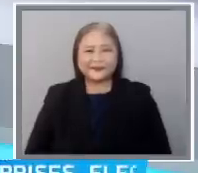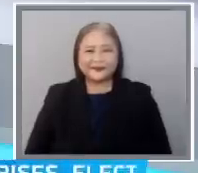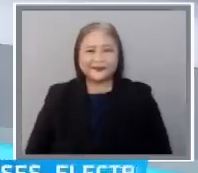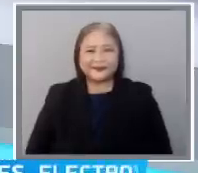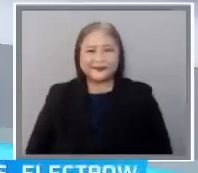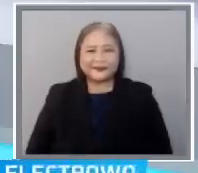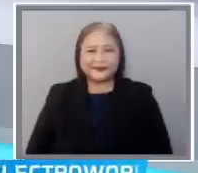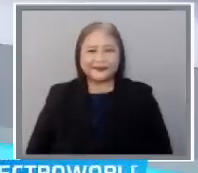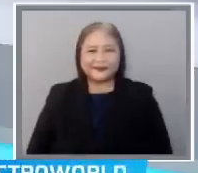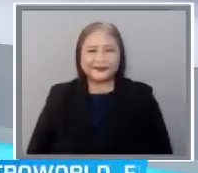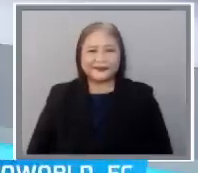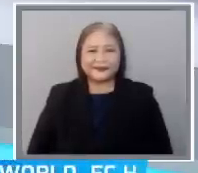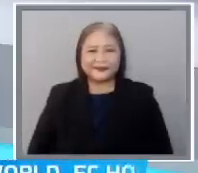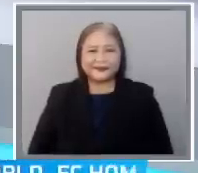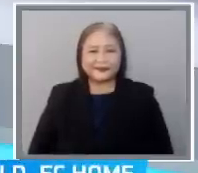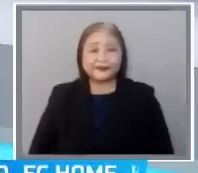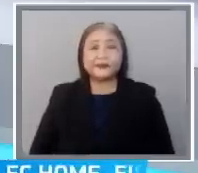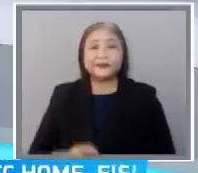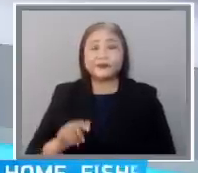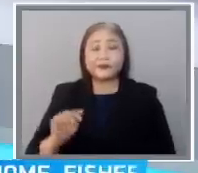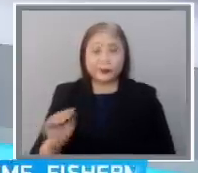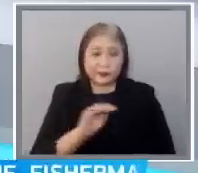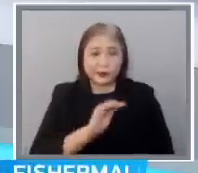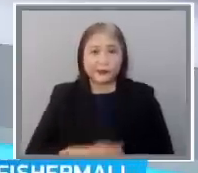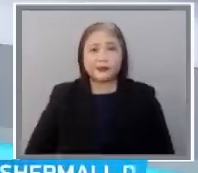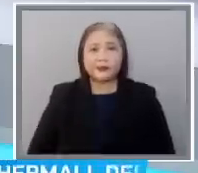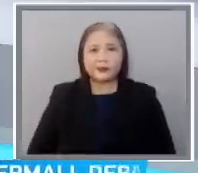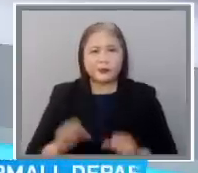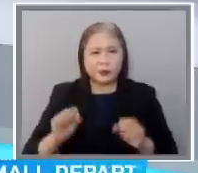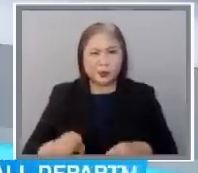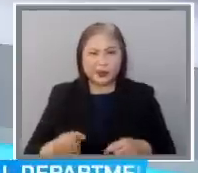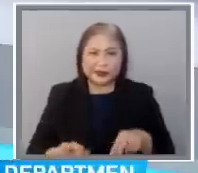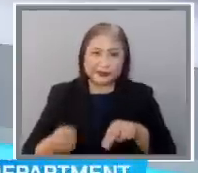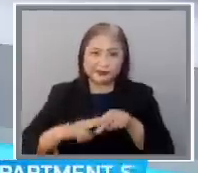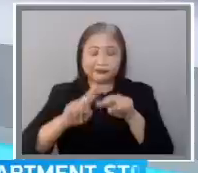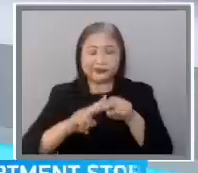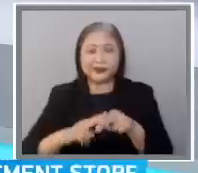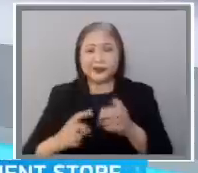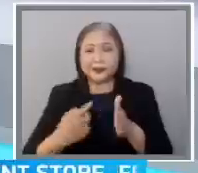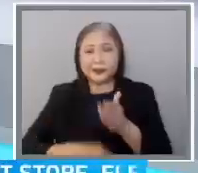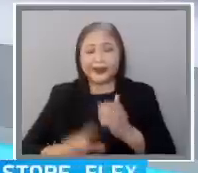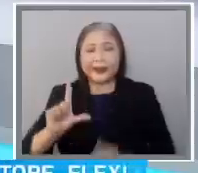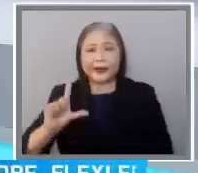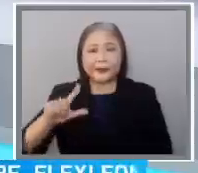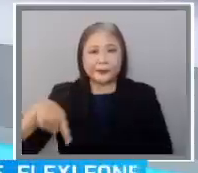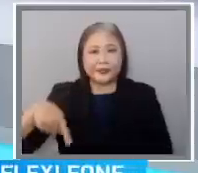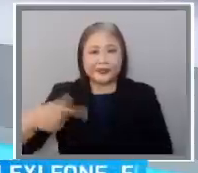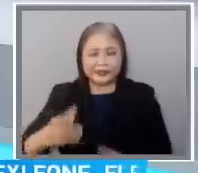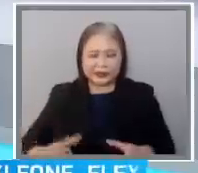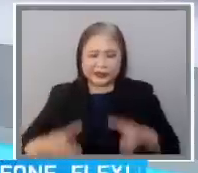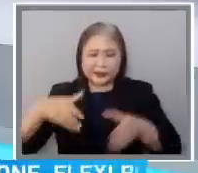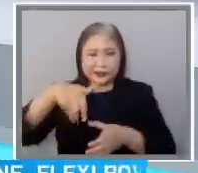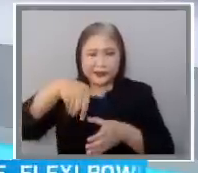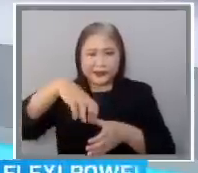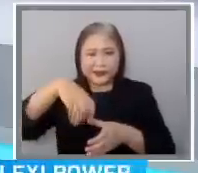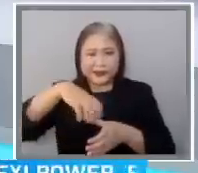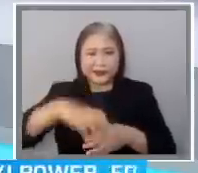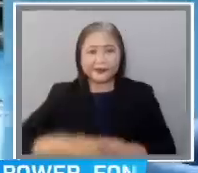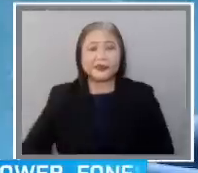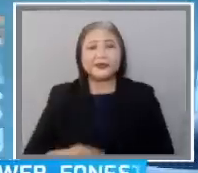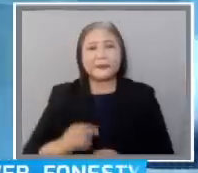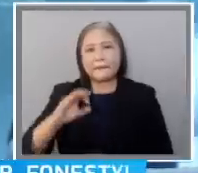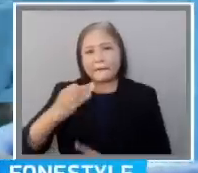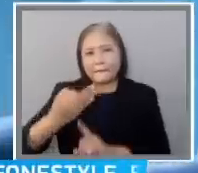Mga kapuso, posible ang big time na taas presyo sa liquefied petroleum gas o LPG sa Pebrero.